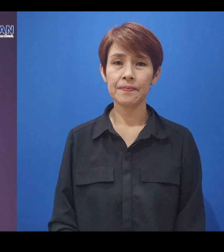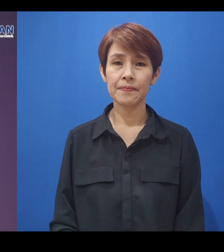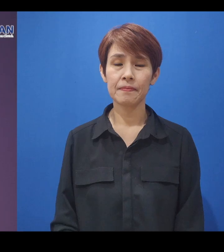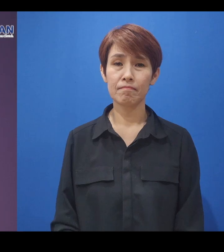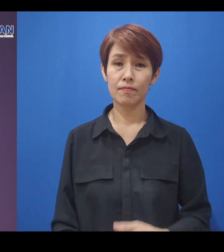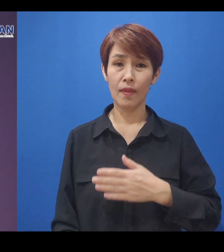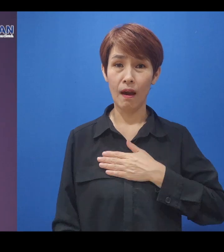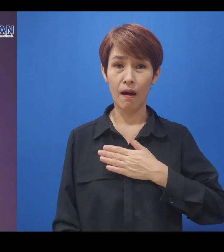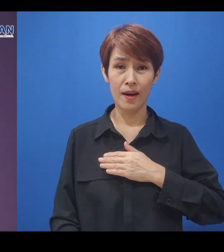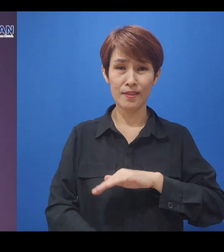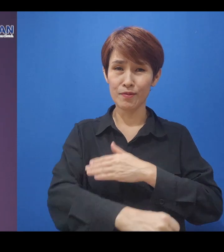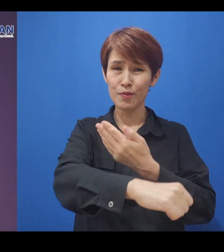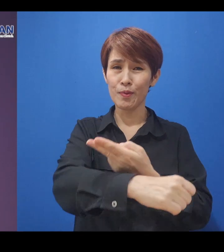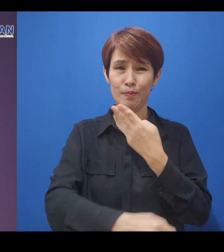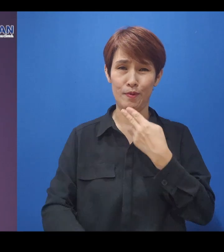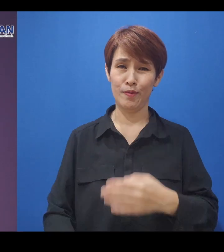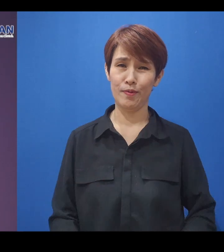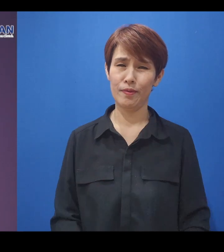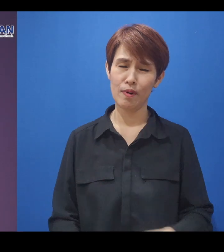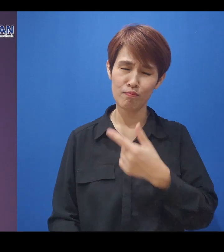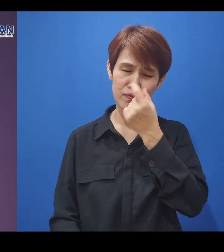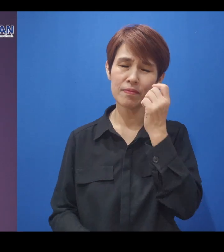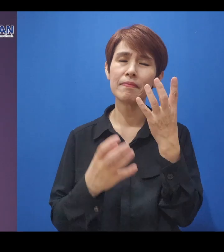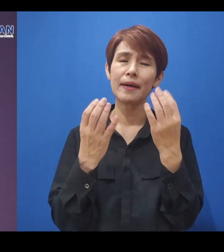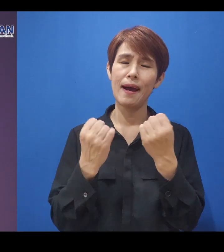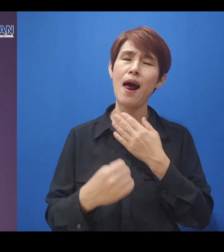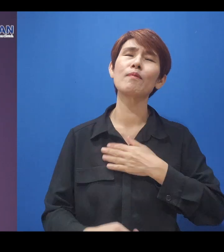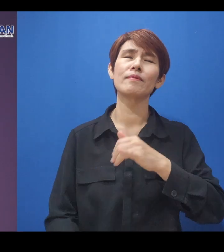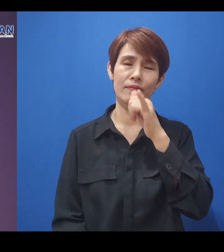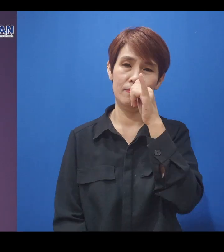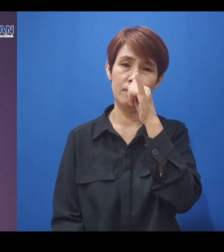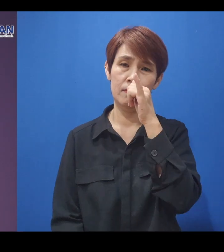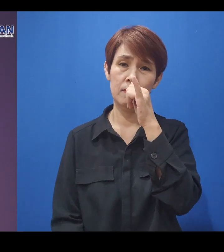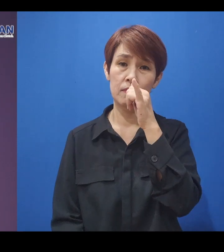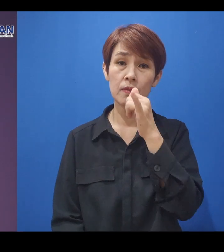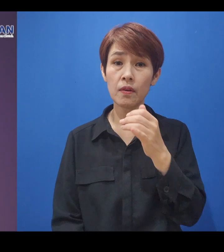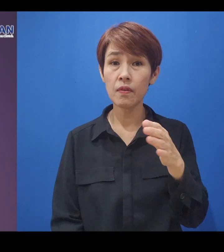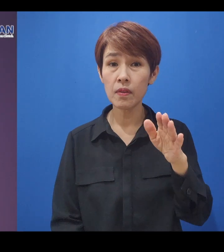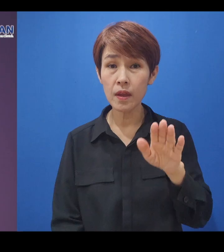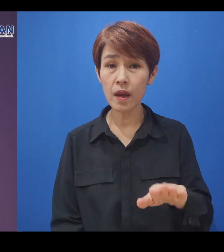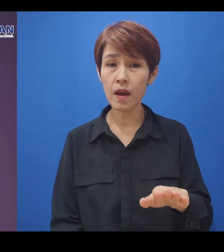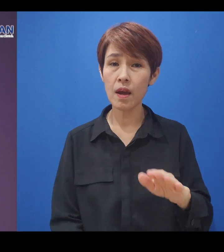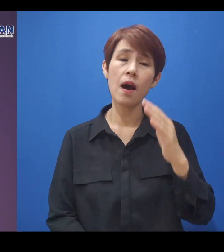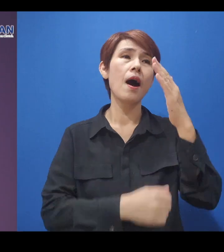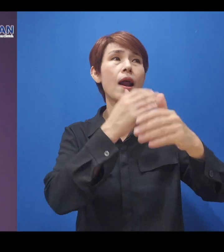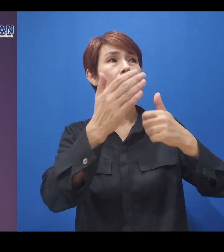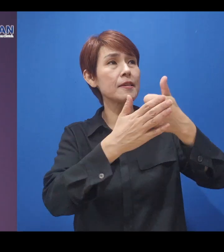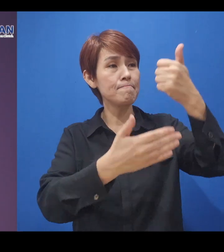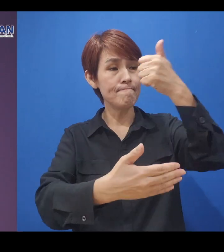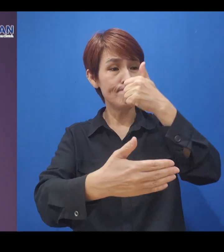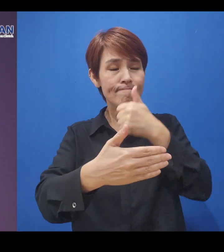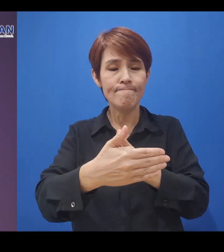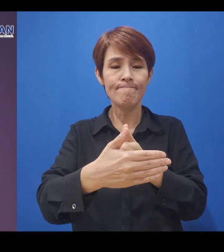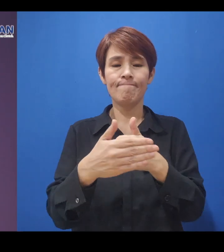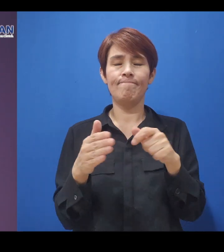나는 진짜 능력도 없고 인격도 안 되는데 그걸 내가 아는데 하나님 내 안에 계심을